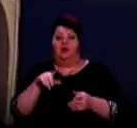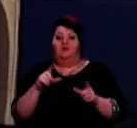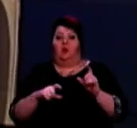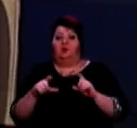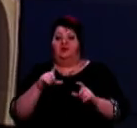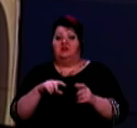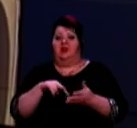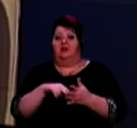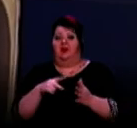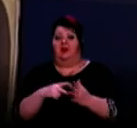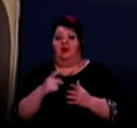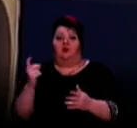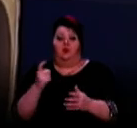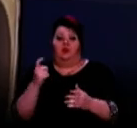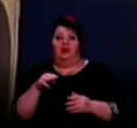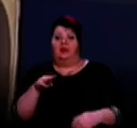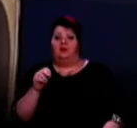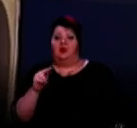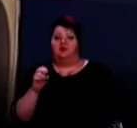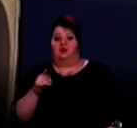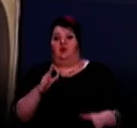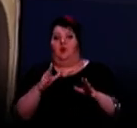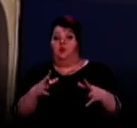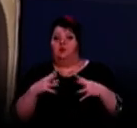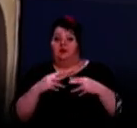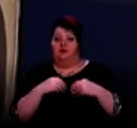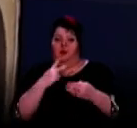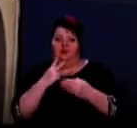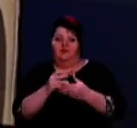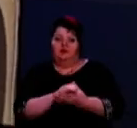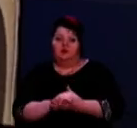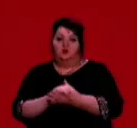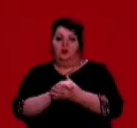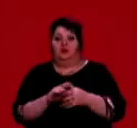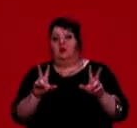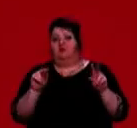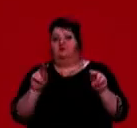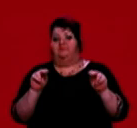Аліною Ткаченко. Будьте з нами, дивіться Суспільне телебачення. На все добре!